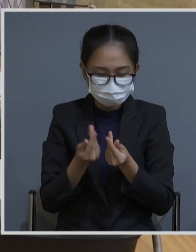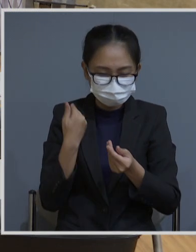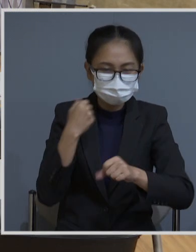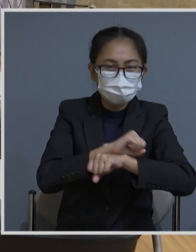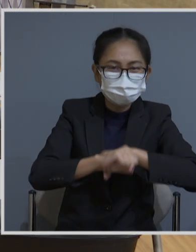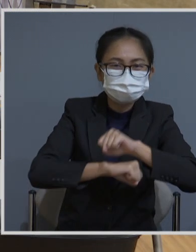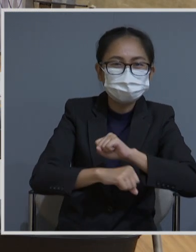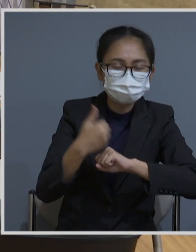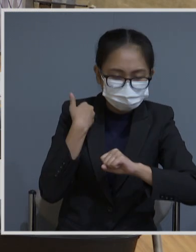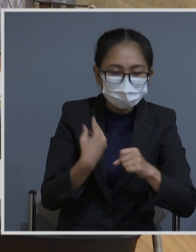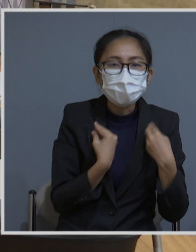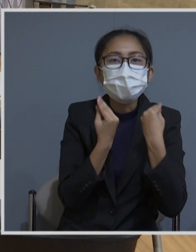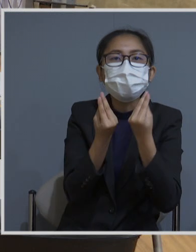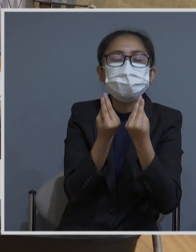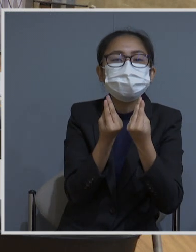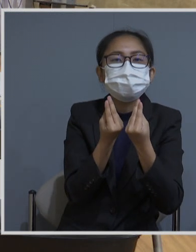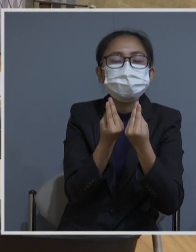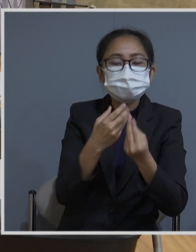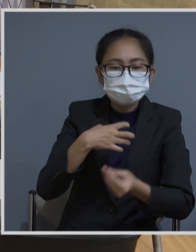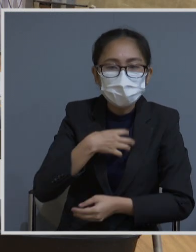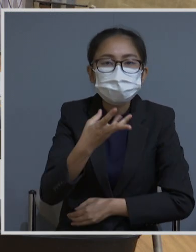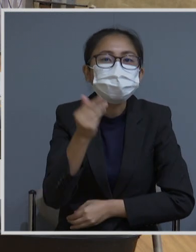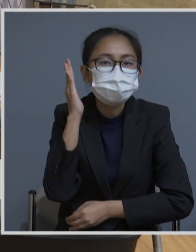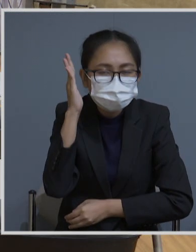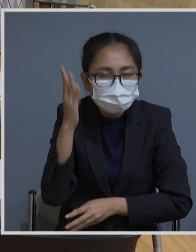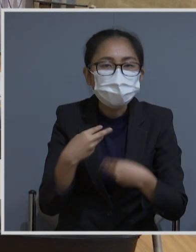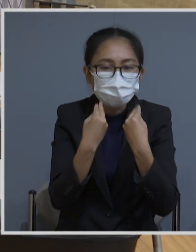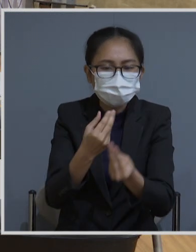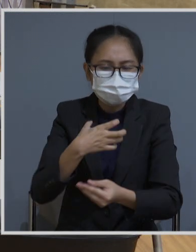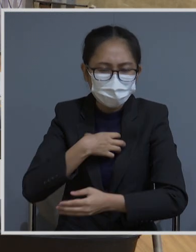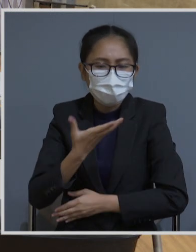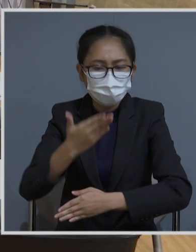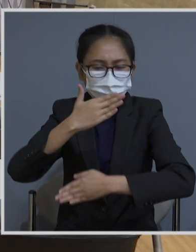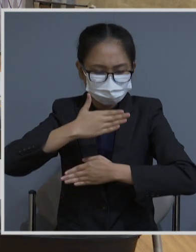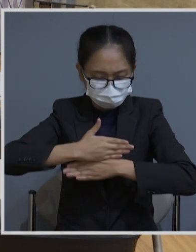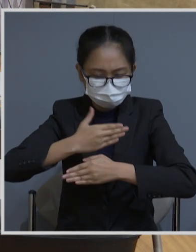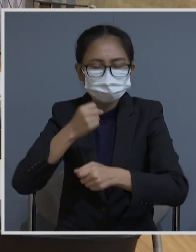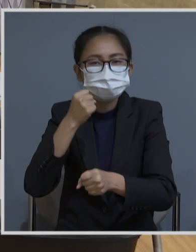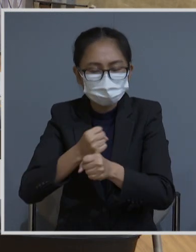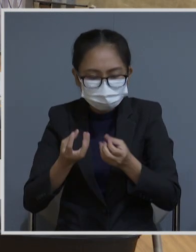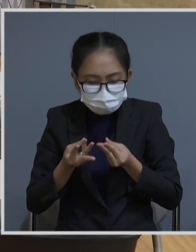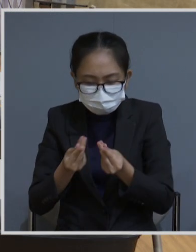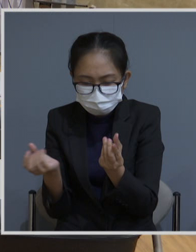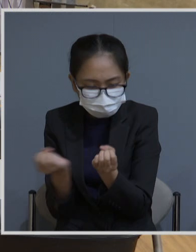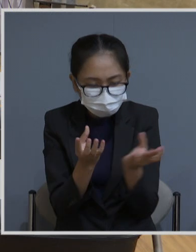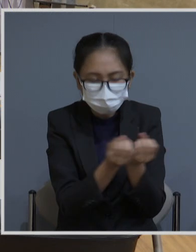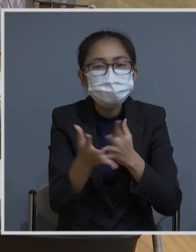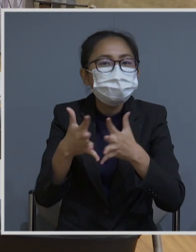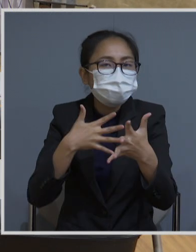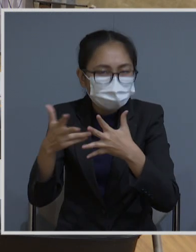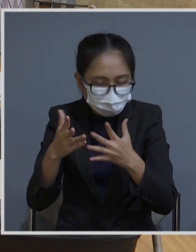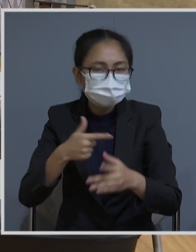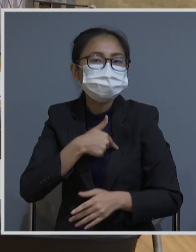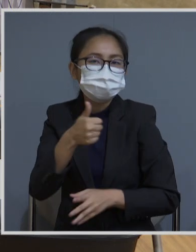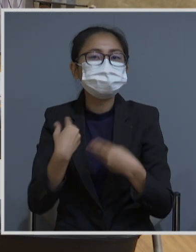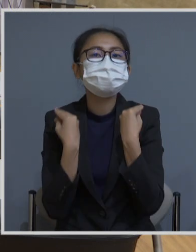ทองสาร้านแสนโคตรก็บอกอยากได้เท่าไหร่เอาไปเลยขอให้เกิดฝ่ายจะหล่อน้ำหนักนี้และดิฉันได้เรียนมาสอบ